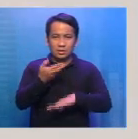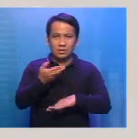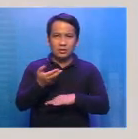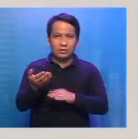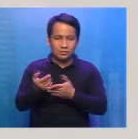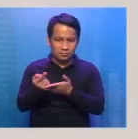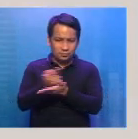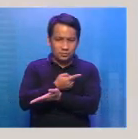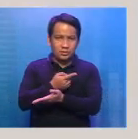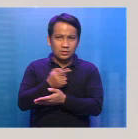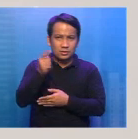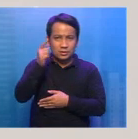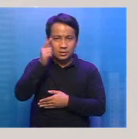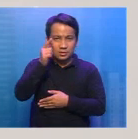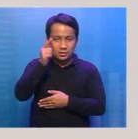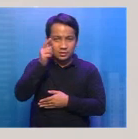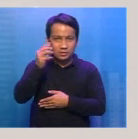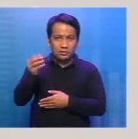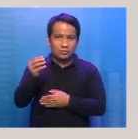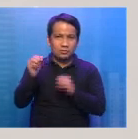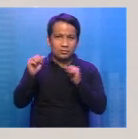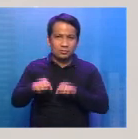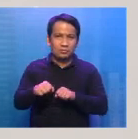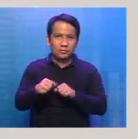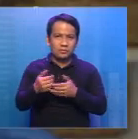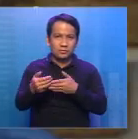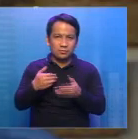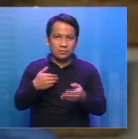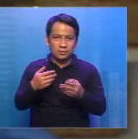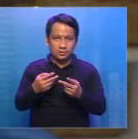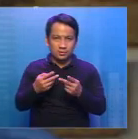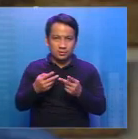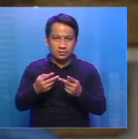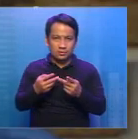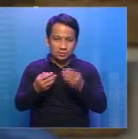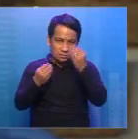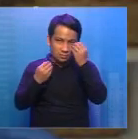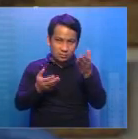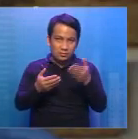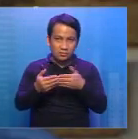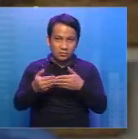way before Luis even got the chance to propose to me.